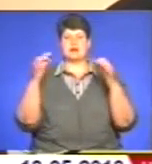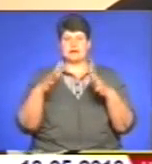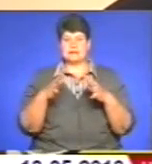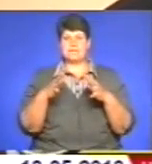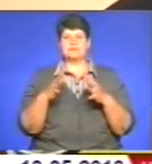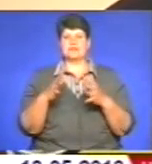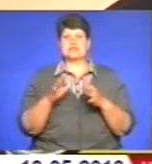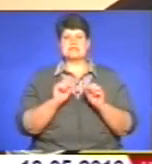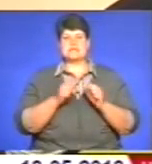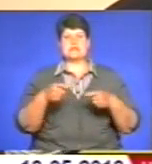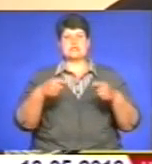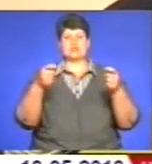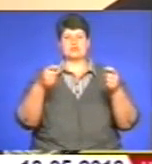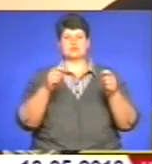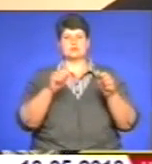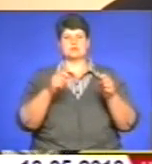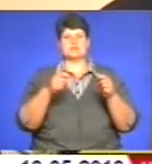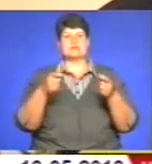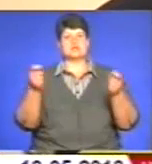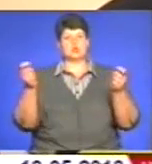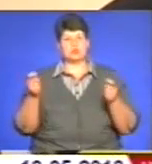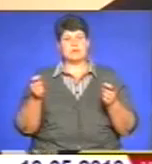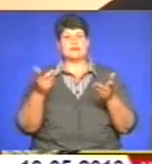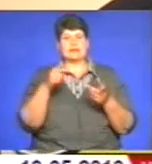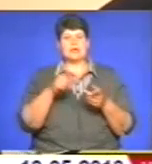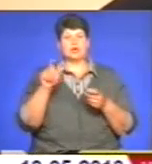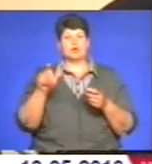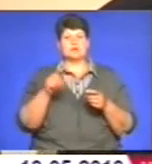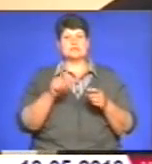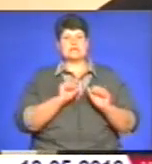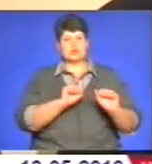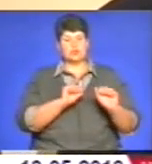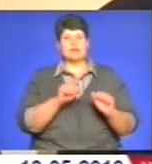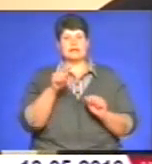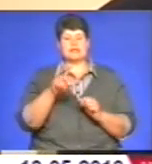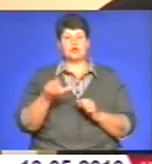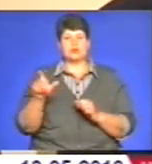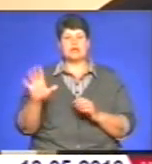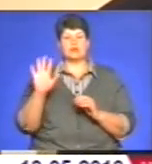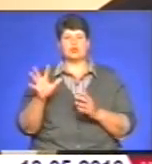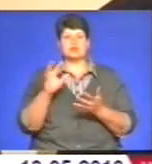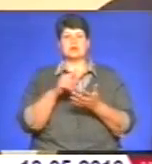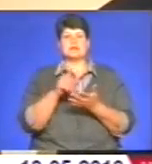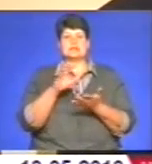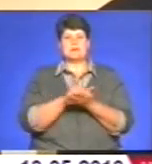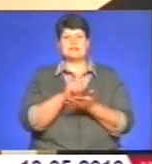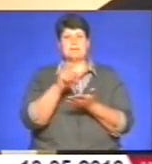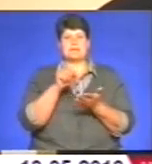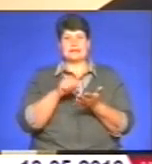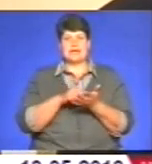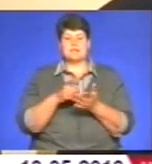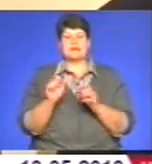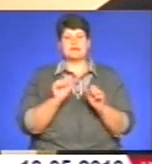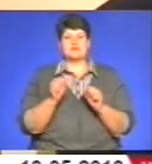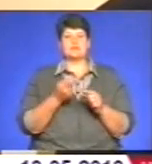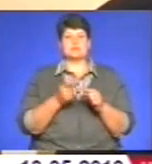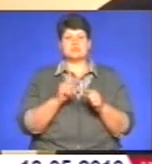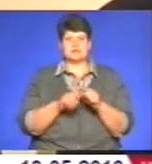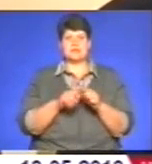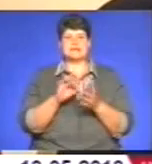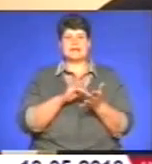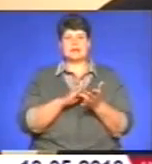адміністрації, заступників і тих людей, які будуть займатися питаннями керівництва цими центрами по наданню